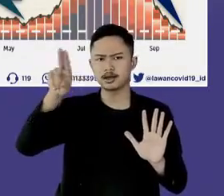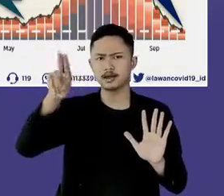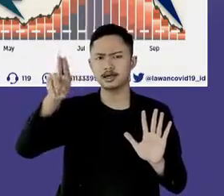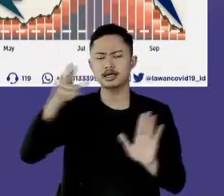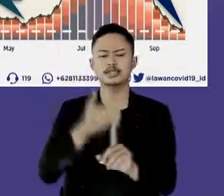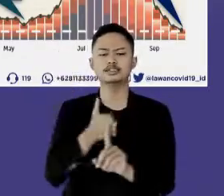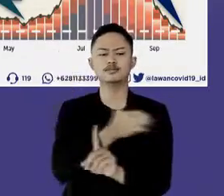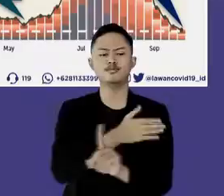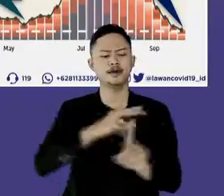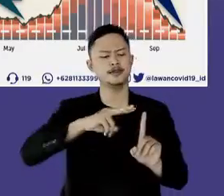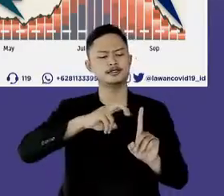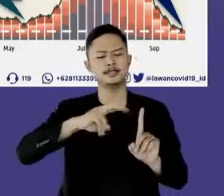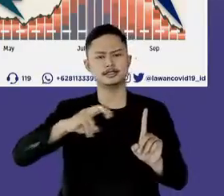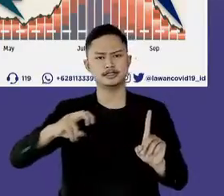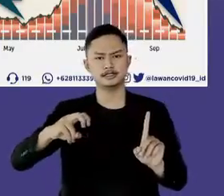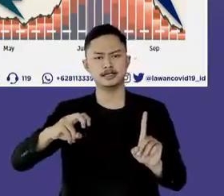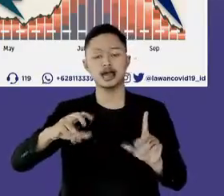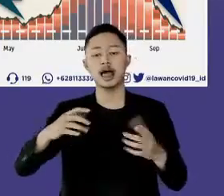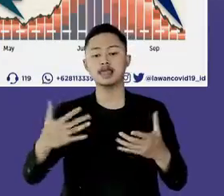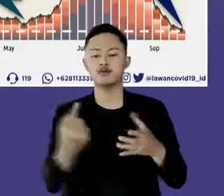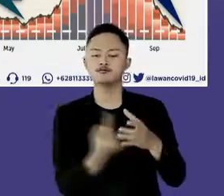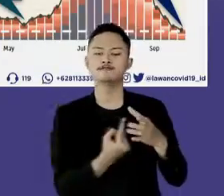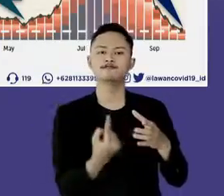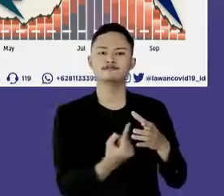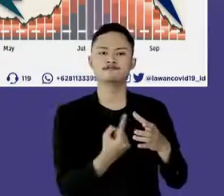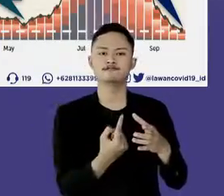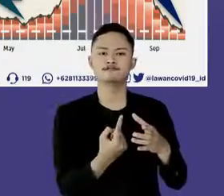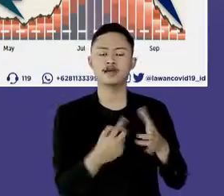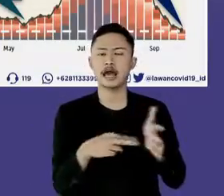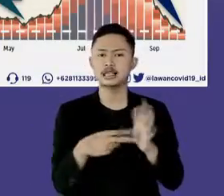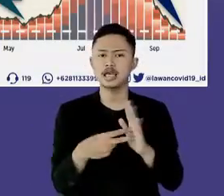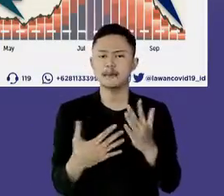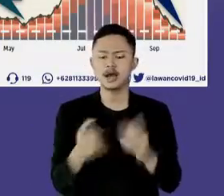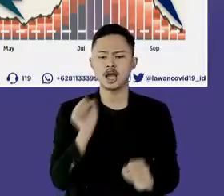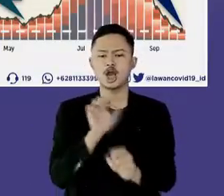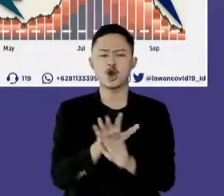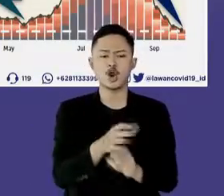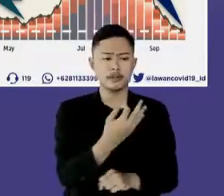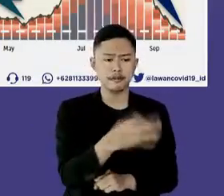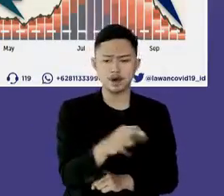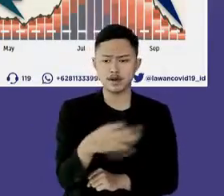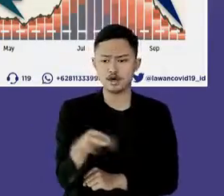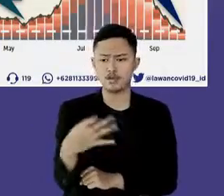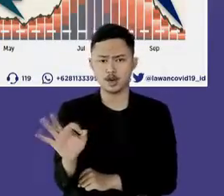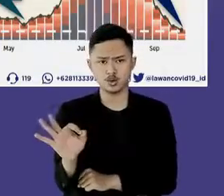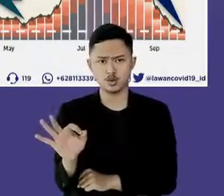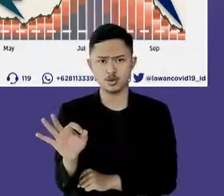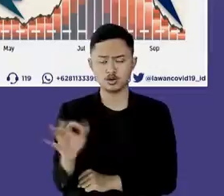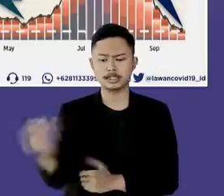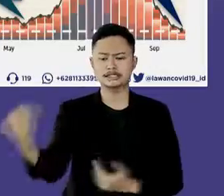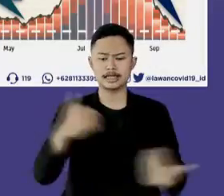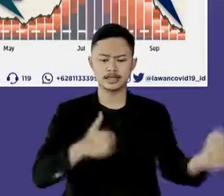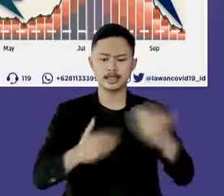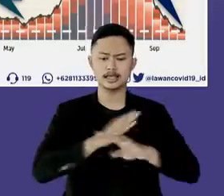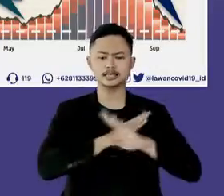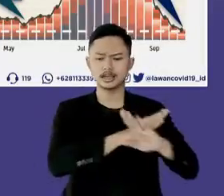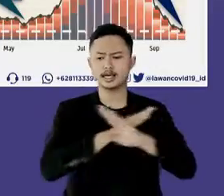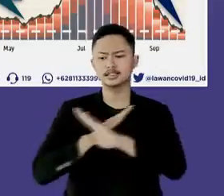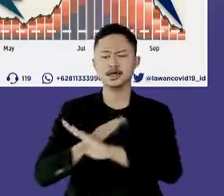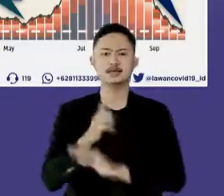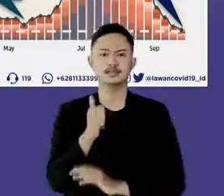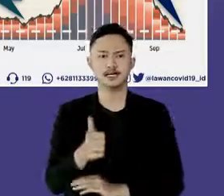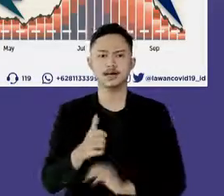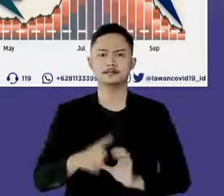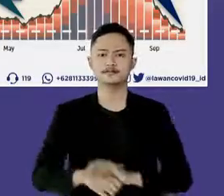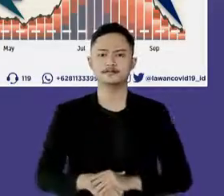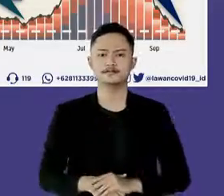melakukan skrining dan karantina agar apapun varian yang muncul dapat dicegah masuk ke Indonesia